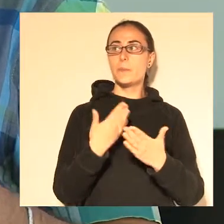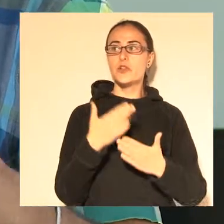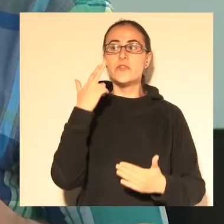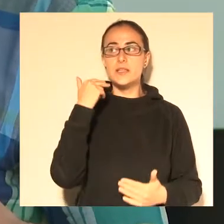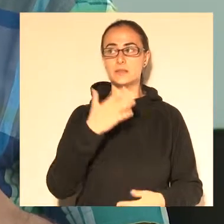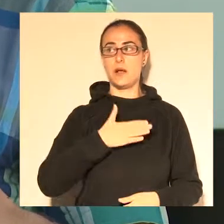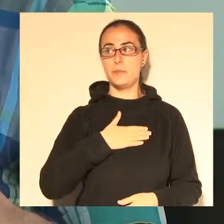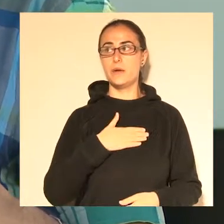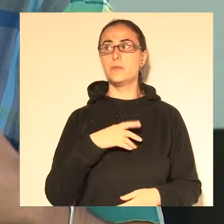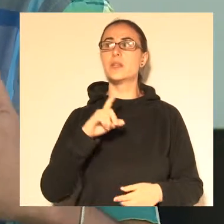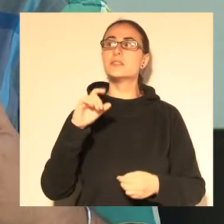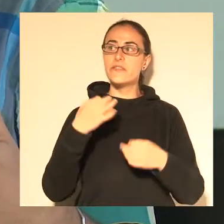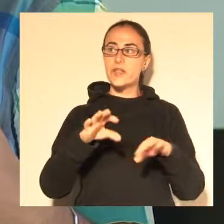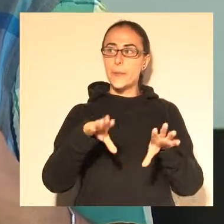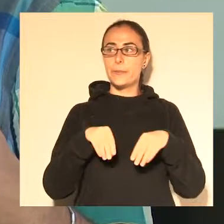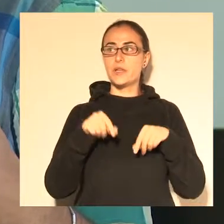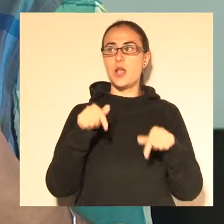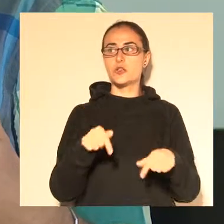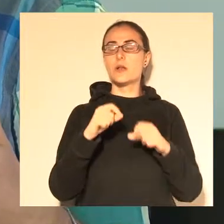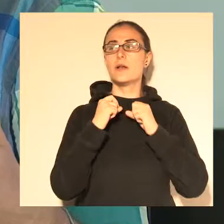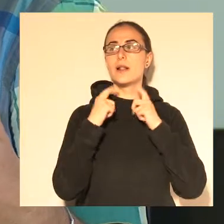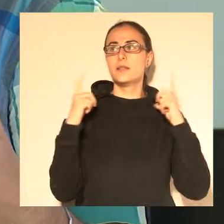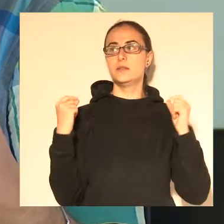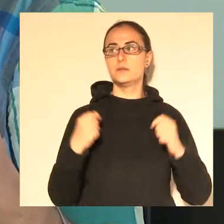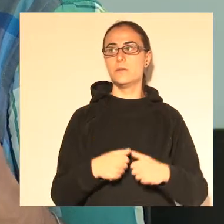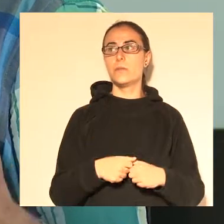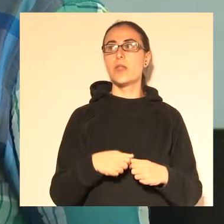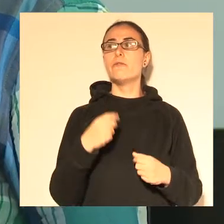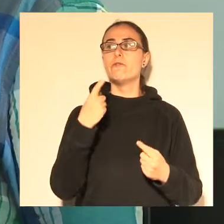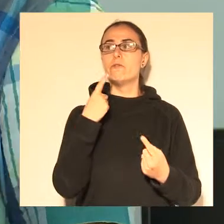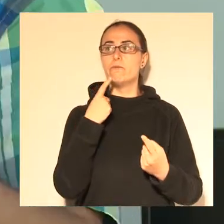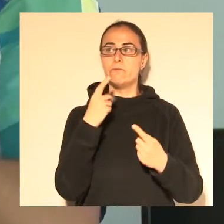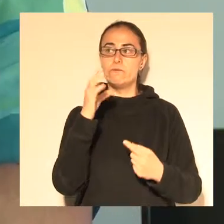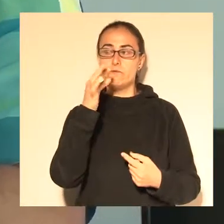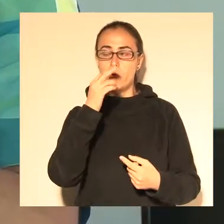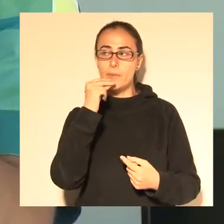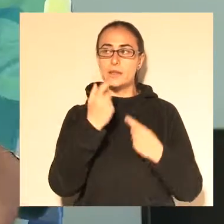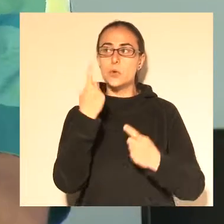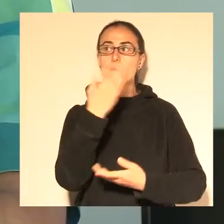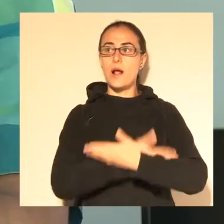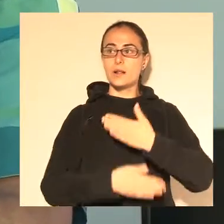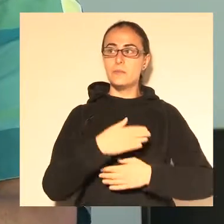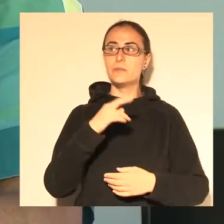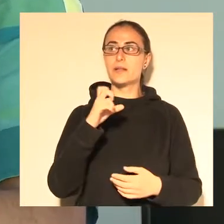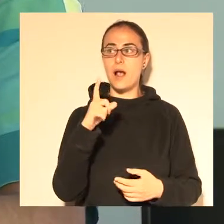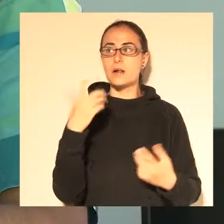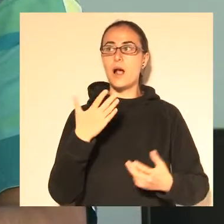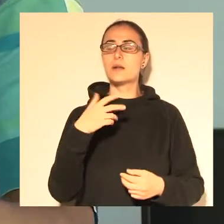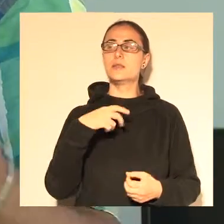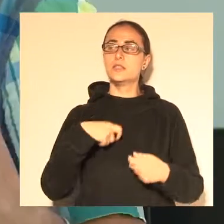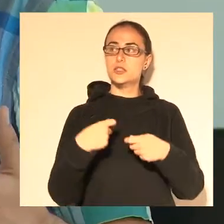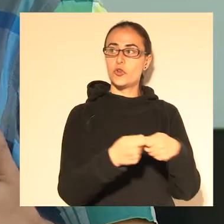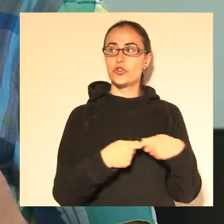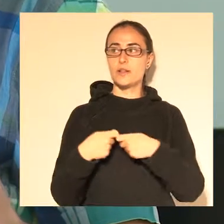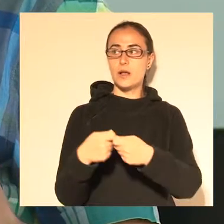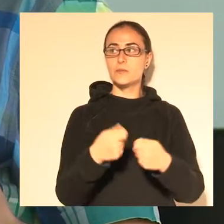fetița mea să fie primită într o grădiniță deci vorbim de un handicap social al al societății